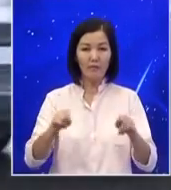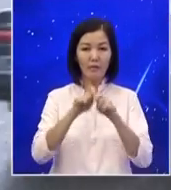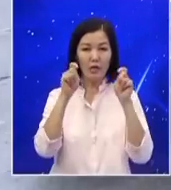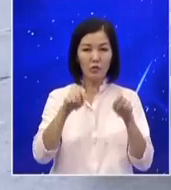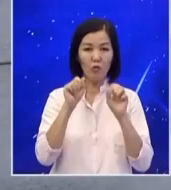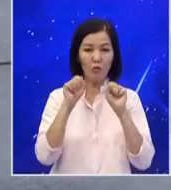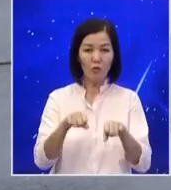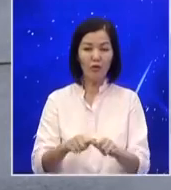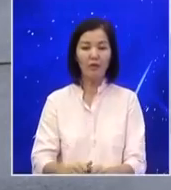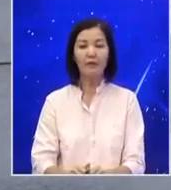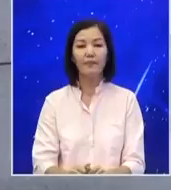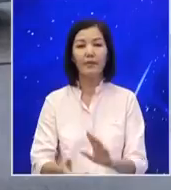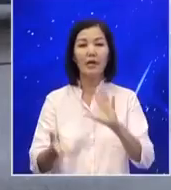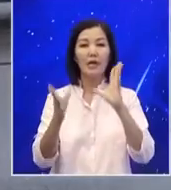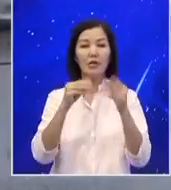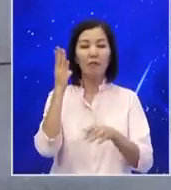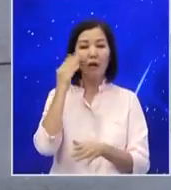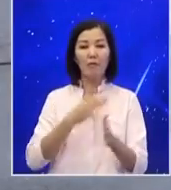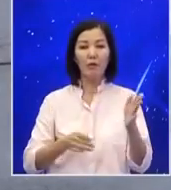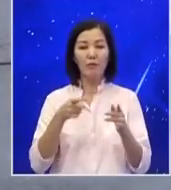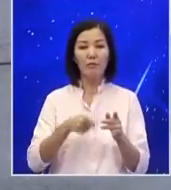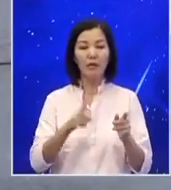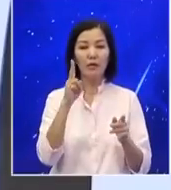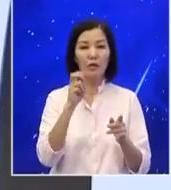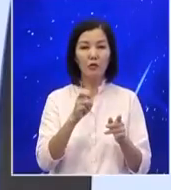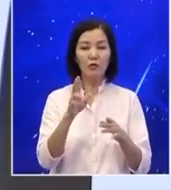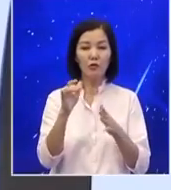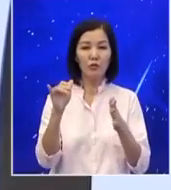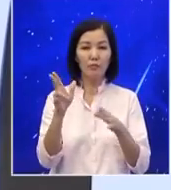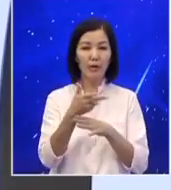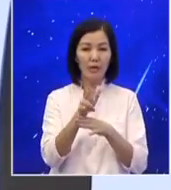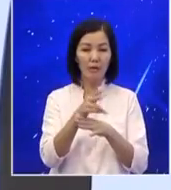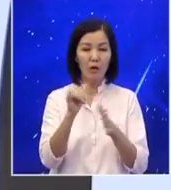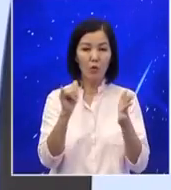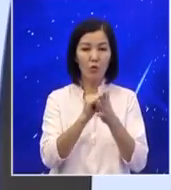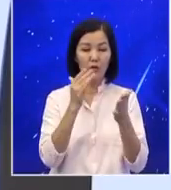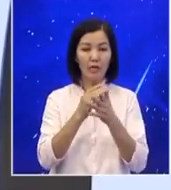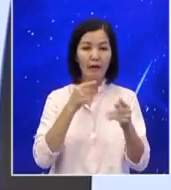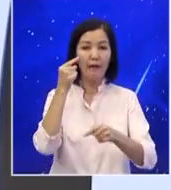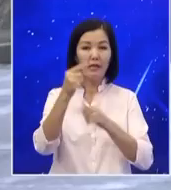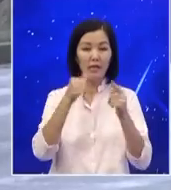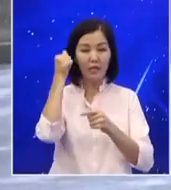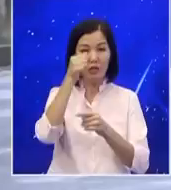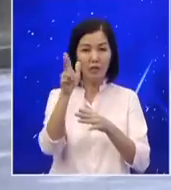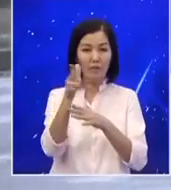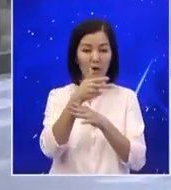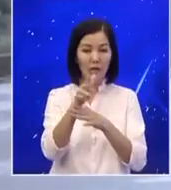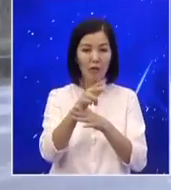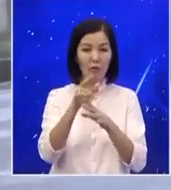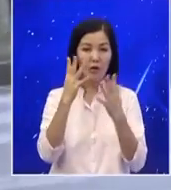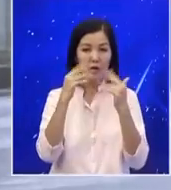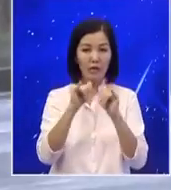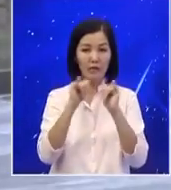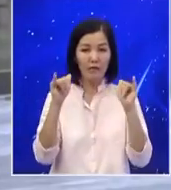келеді. Жалпы облыс бойынша 1200-ден аса бейнебақылау камерасы бар. Келесі жылы бақылау құрылғысының саны артпақ. Бір